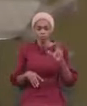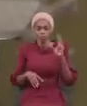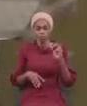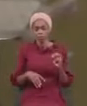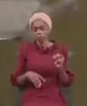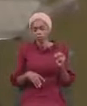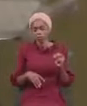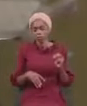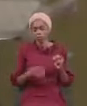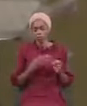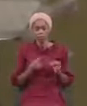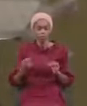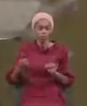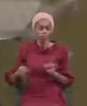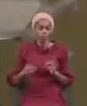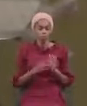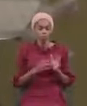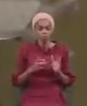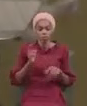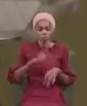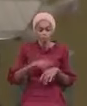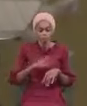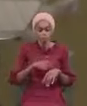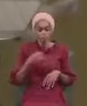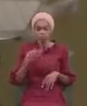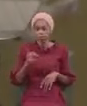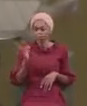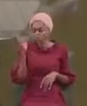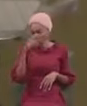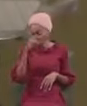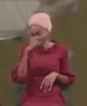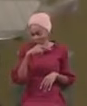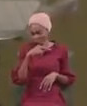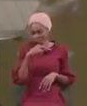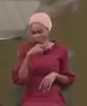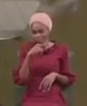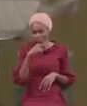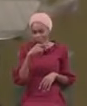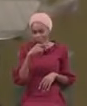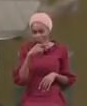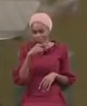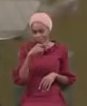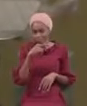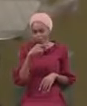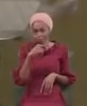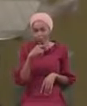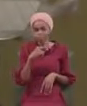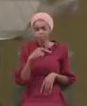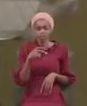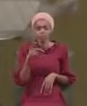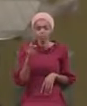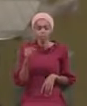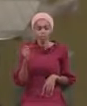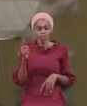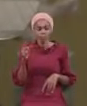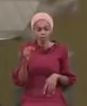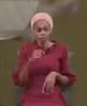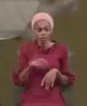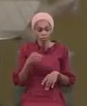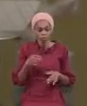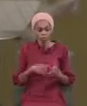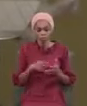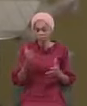13 6 30 Dieu sans tenir compte des temps d'orance annonce maintenant à tous les